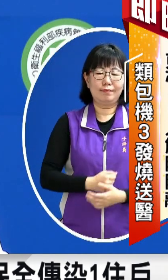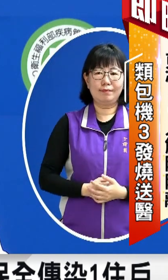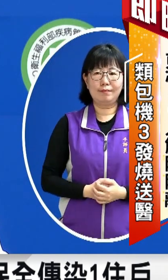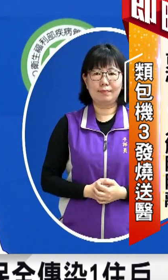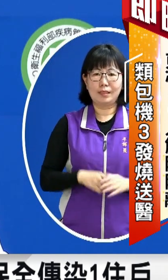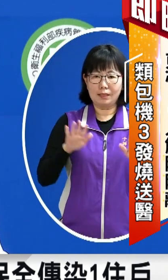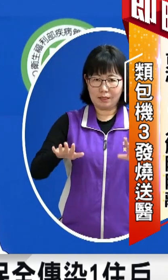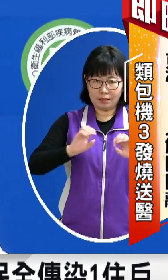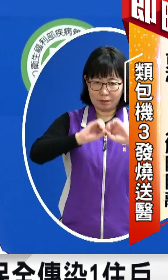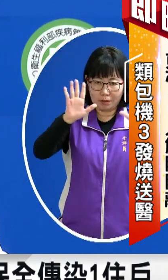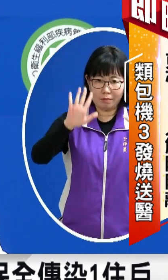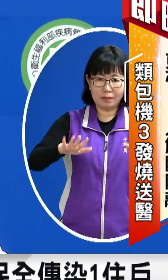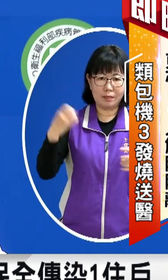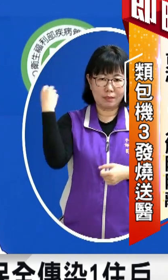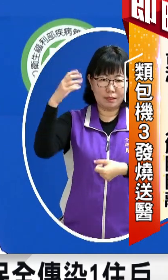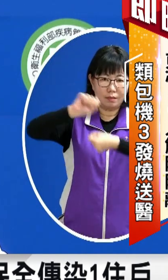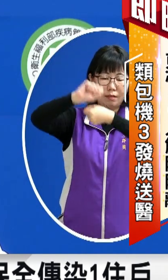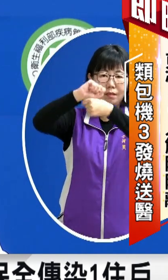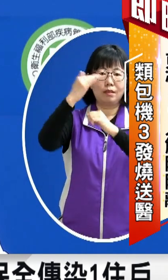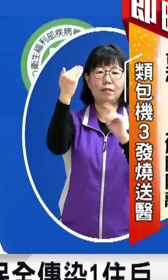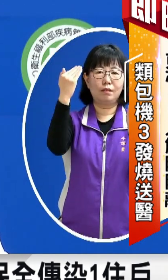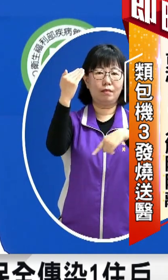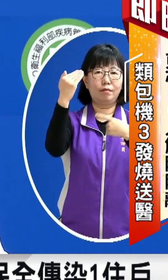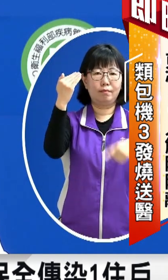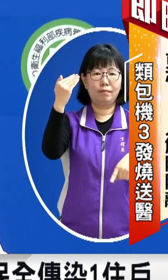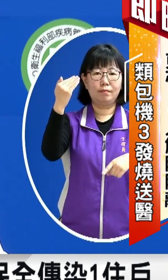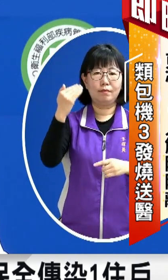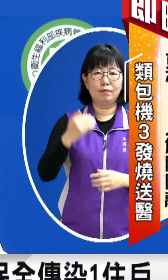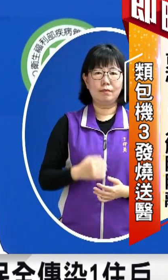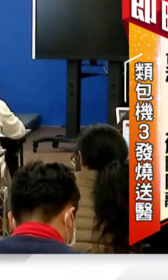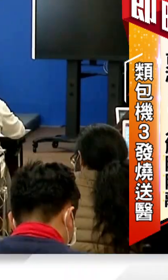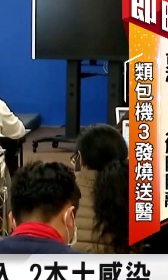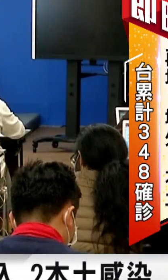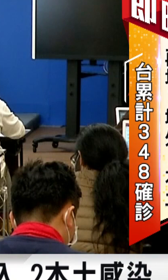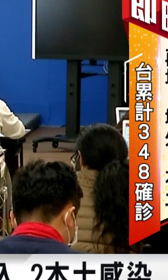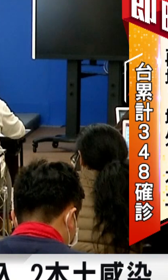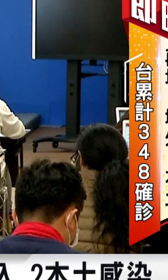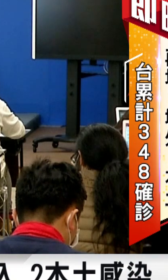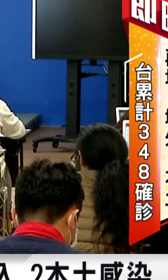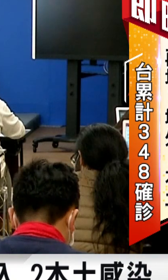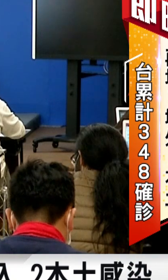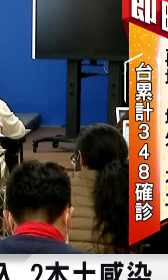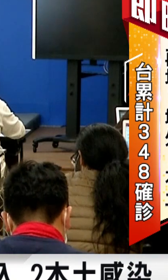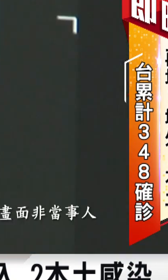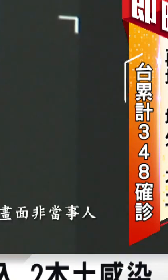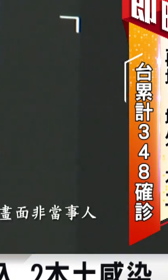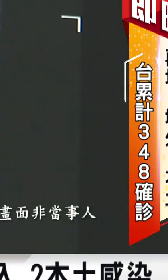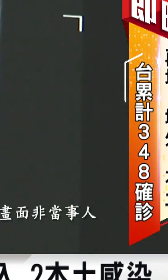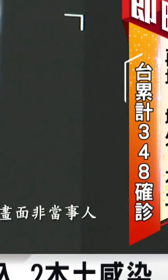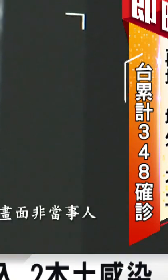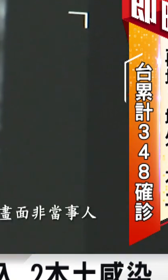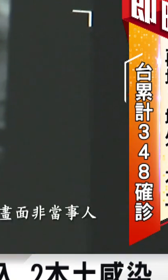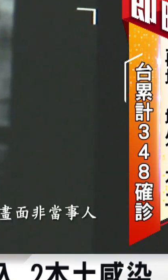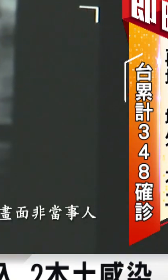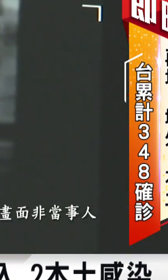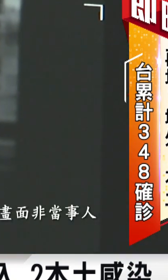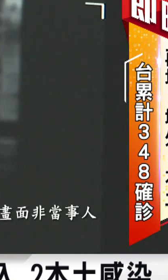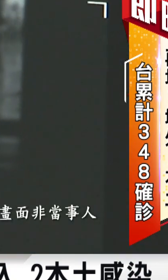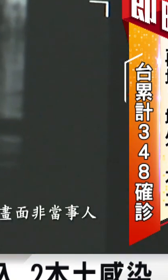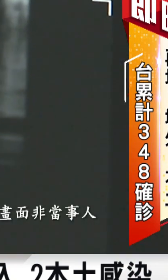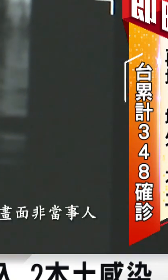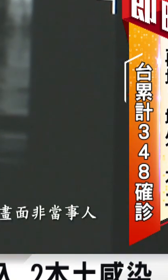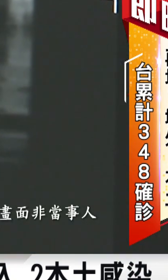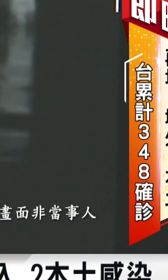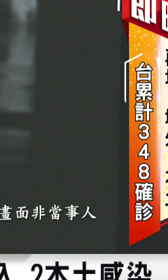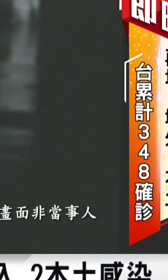好，那我们就要宣布我们新增的九例的确诊。 连假第二天又新增九名确诊，境外移入七例，本土